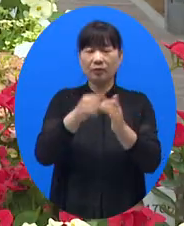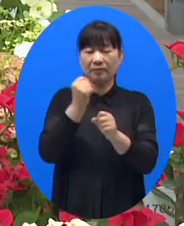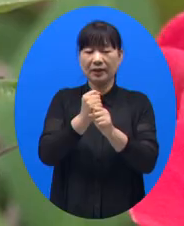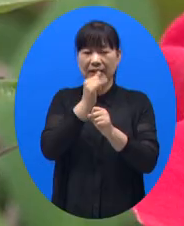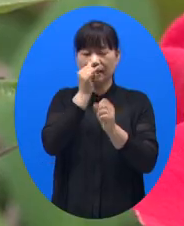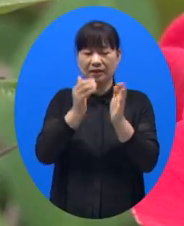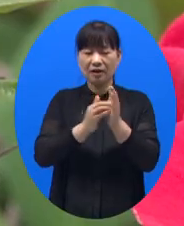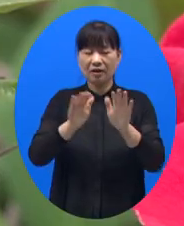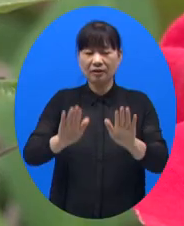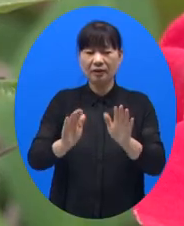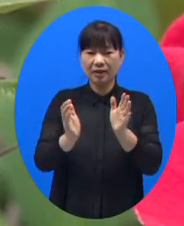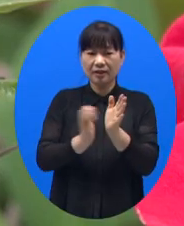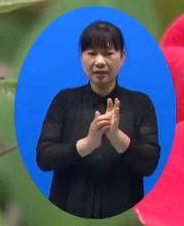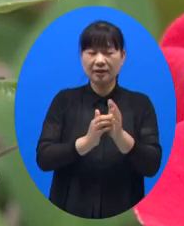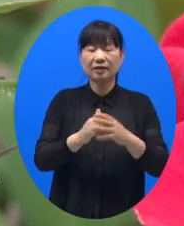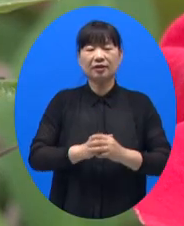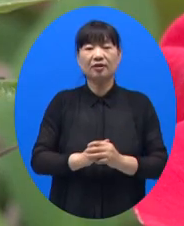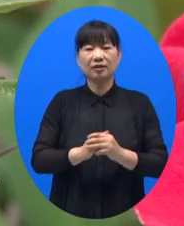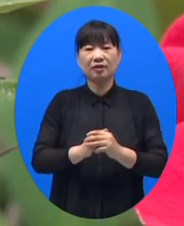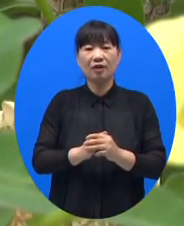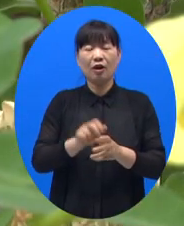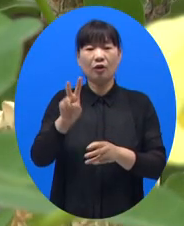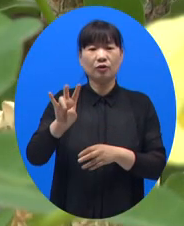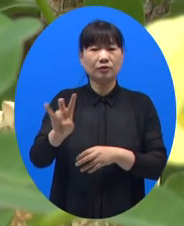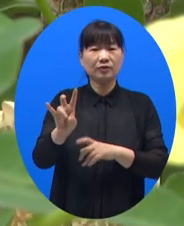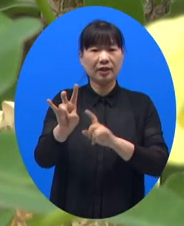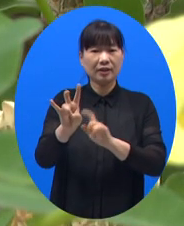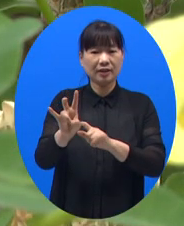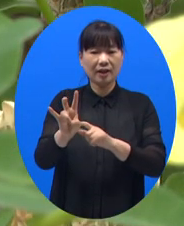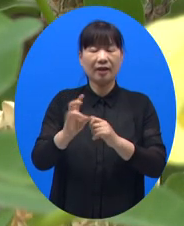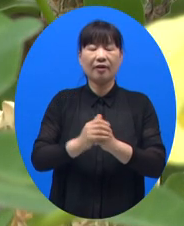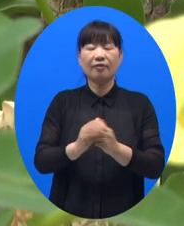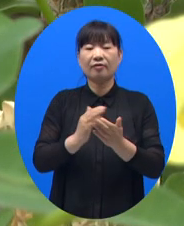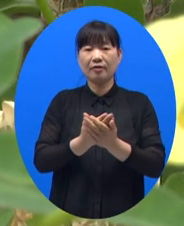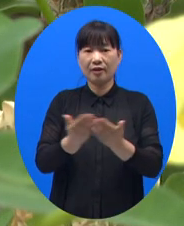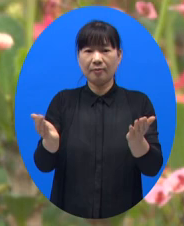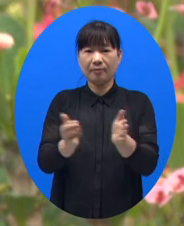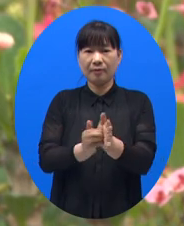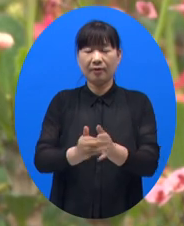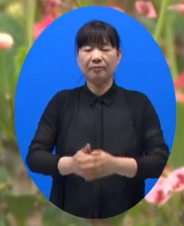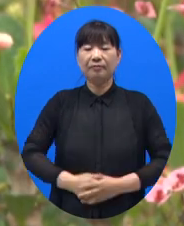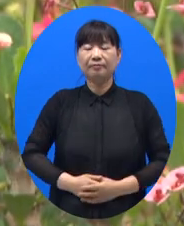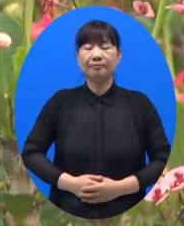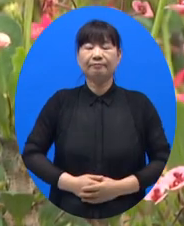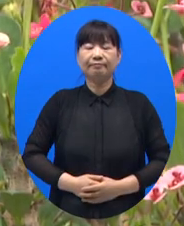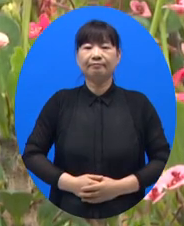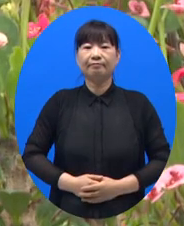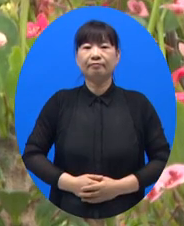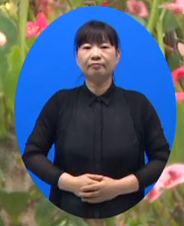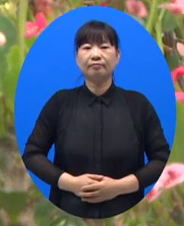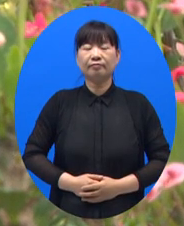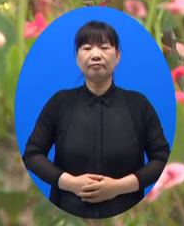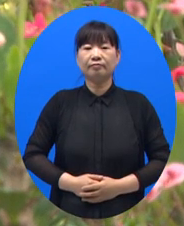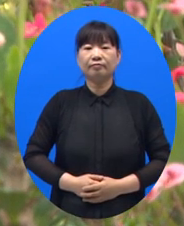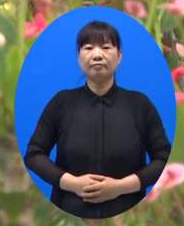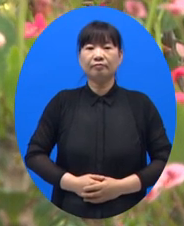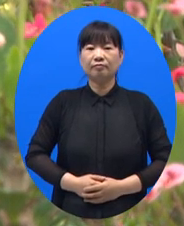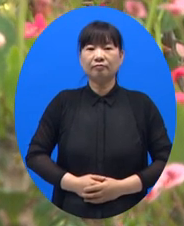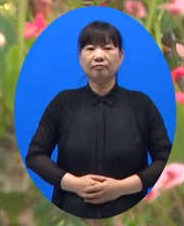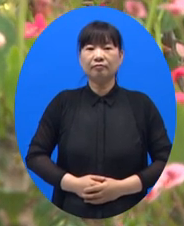현재까지 듀얼 핑크와 레드 팡 등 20 대 품절 농가에 보급해 씁니다 경제 줄 tv 최창수